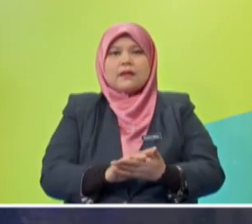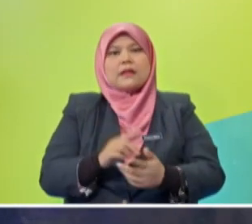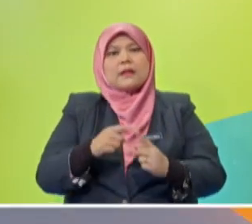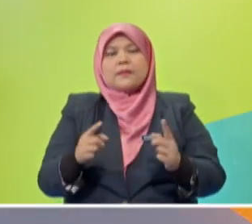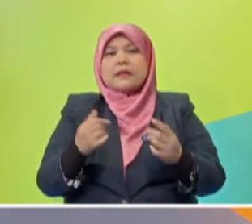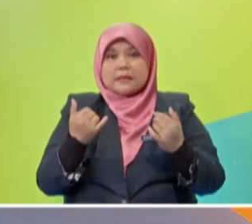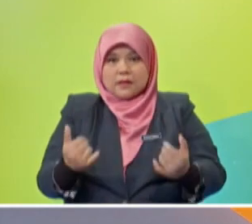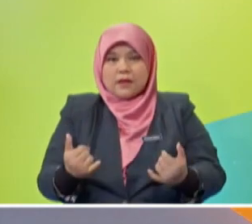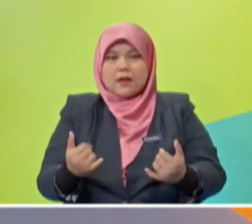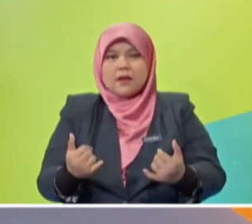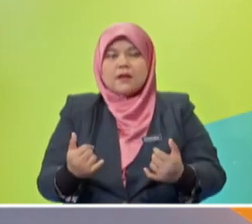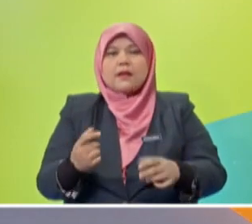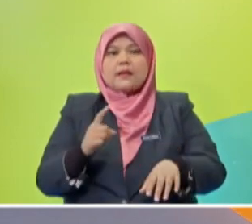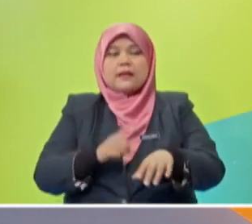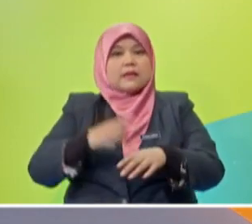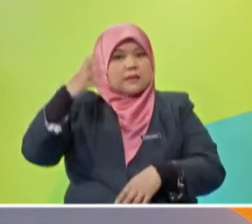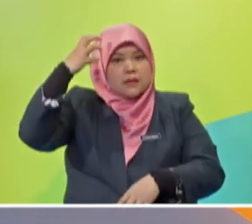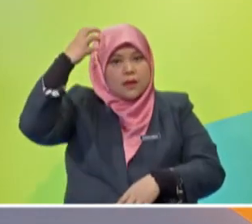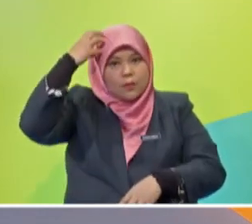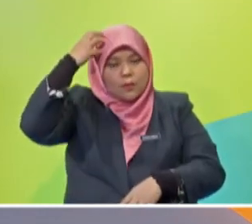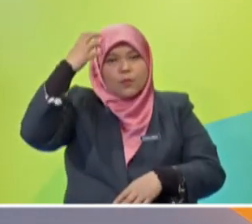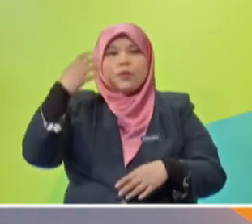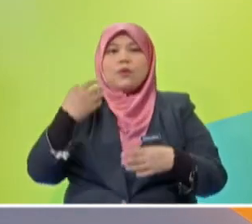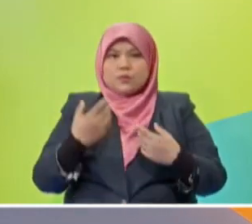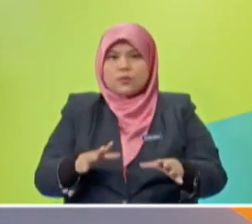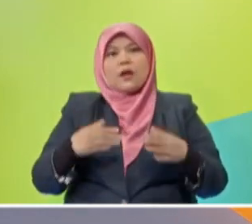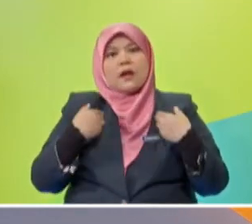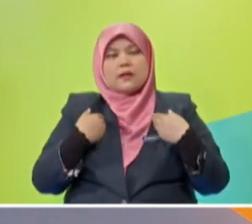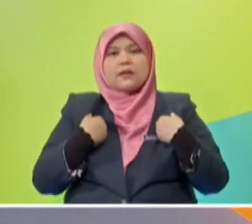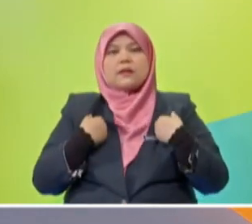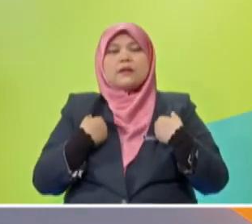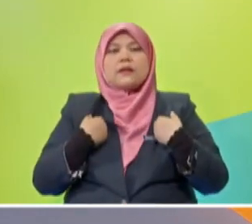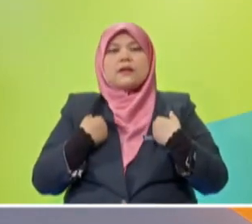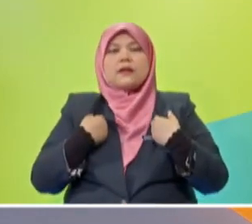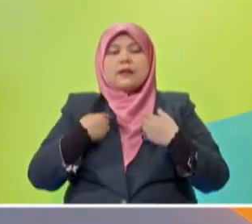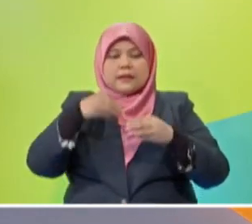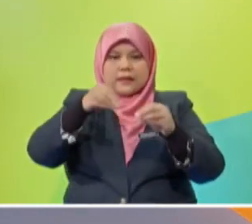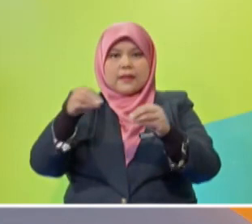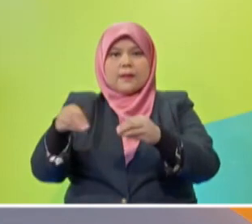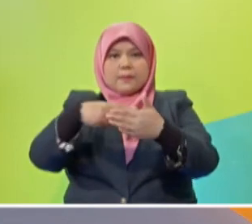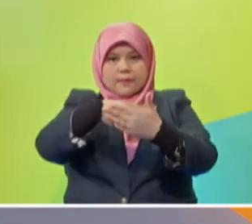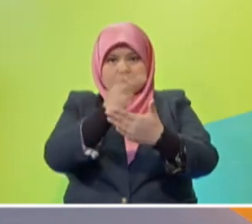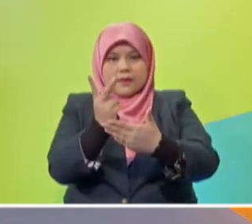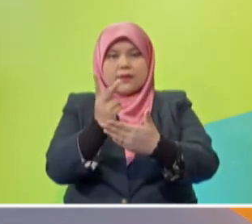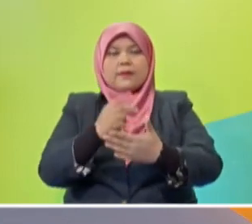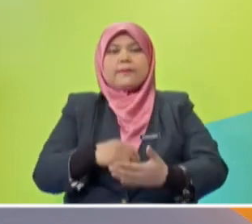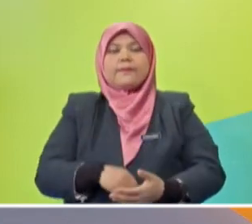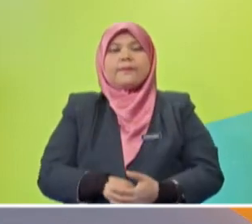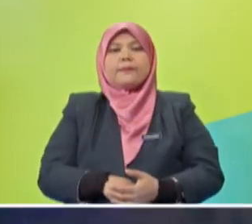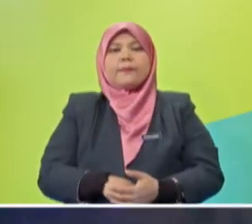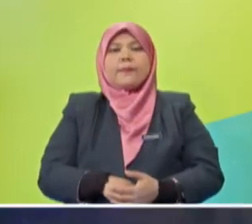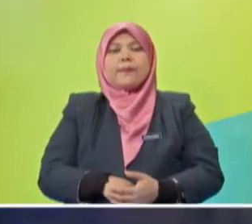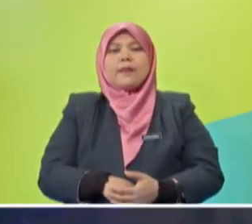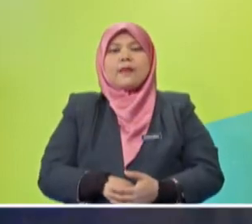sana saja. Di Sekincan juga, kalau kita pergi ke Sekincan Selangor, memang kat situ kawasan dia sangat cantiklah dengan tanaman padi. Okey,